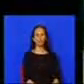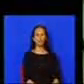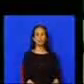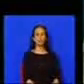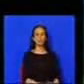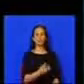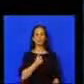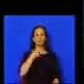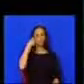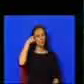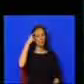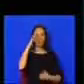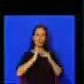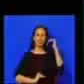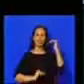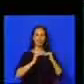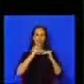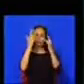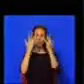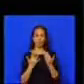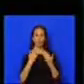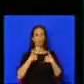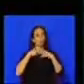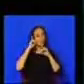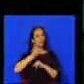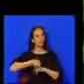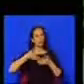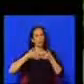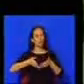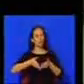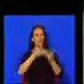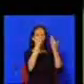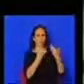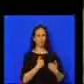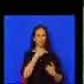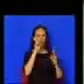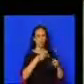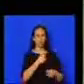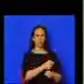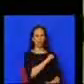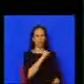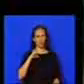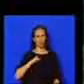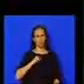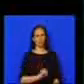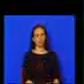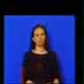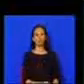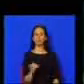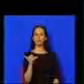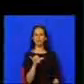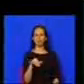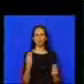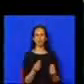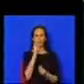אני יודעת לעשות את ההבדל. מתי אני צריכה עזרה, מתי אני יכולה לעשות דברים לבד. אז באמת, באיזה דברים את צריכה